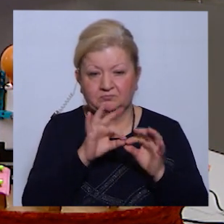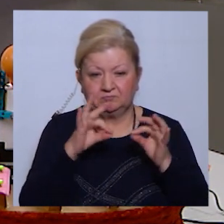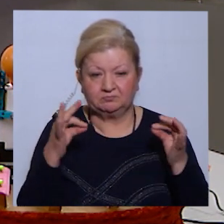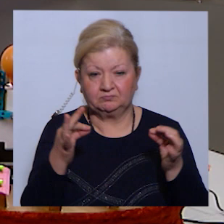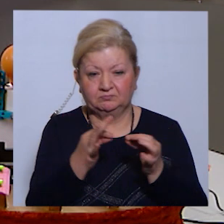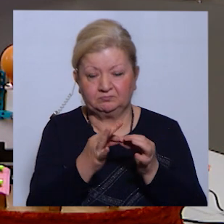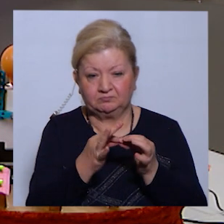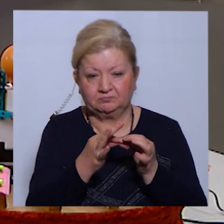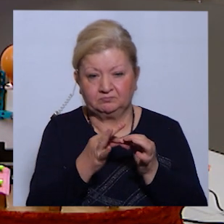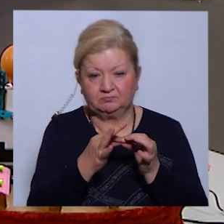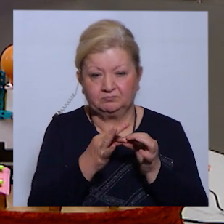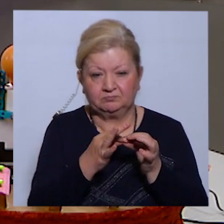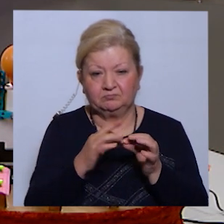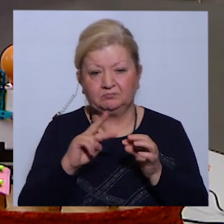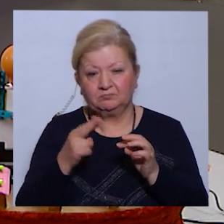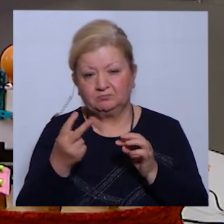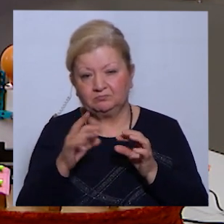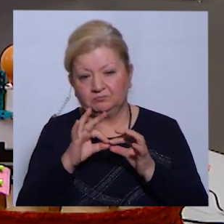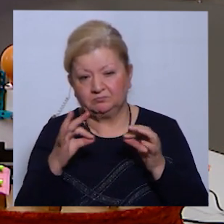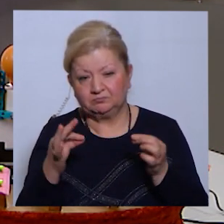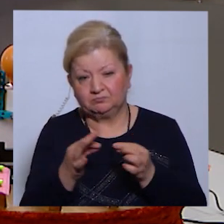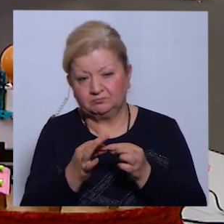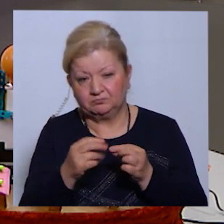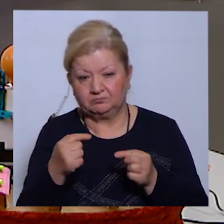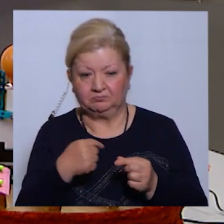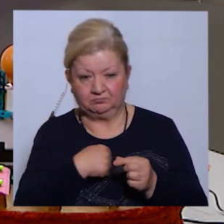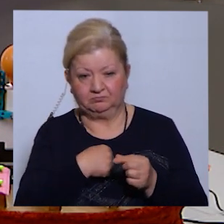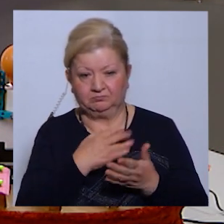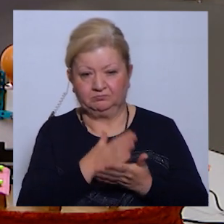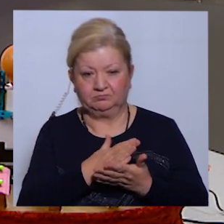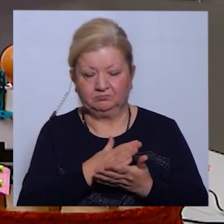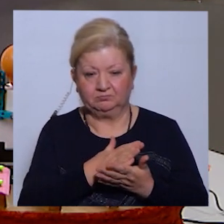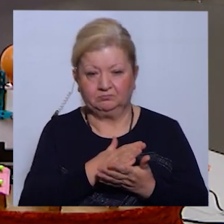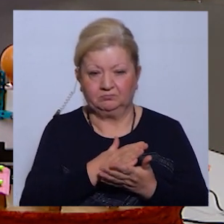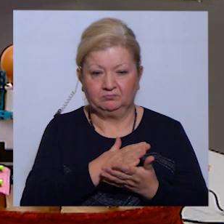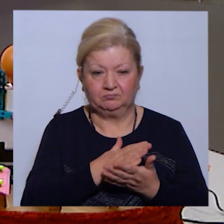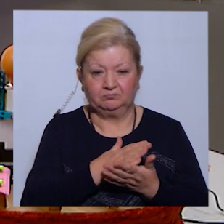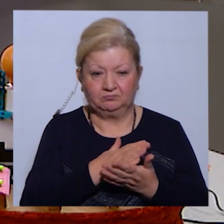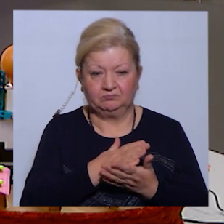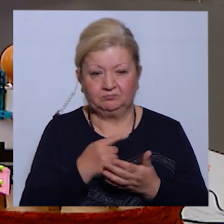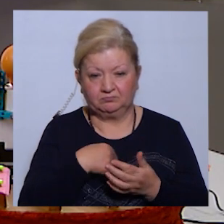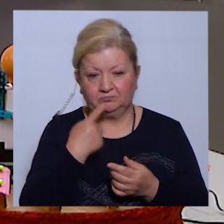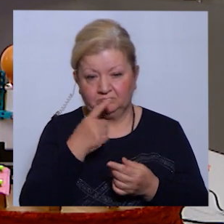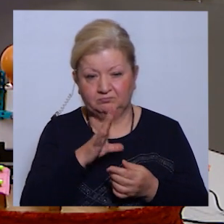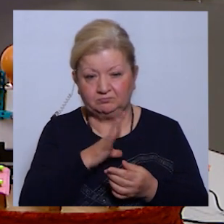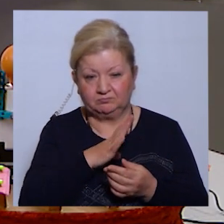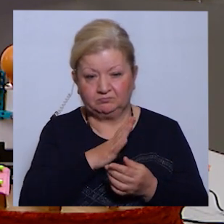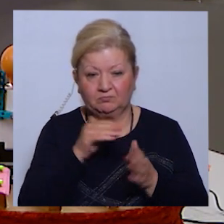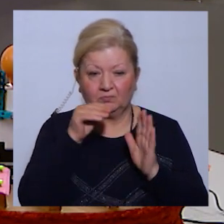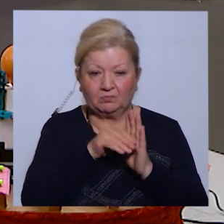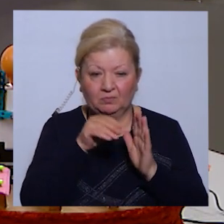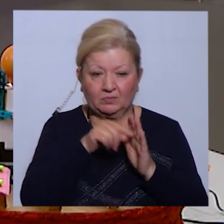ფირფიტას. მეორე ფირფიტა ამ შემთხვევაში ვარ მე. ჩვენ ხო თქვით, რომ